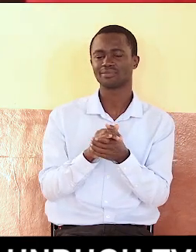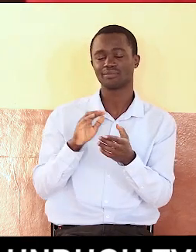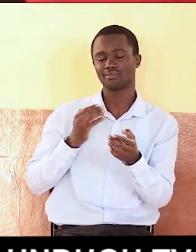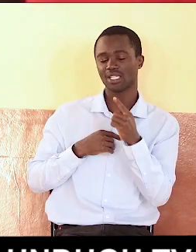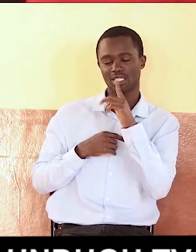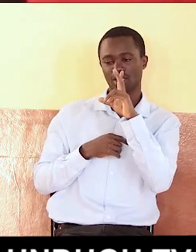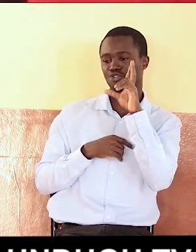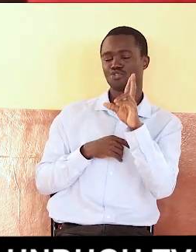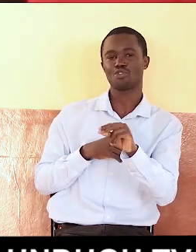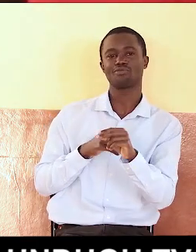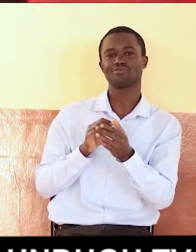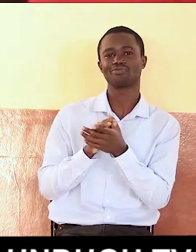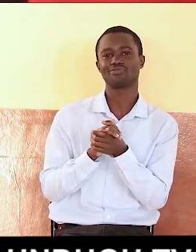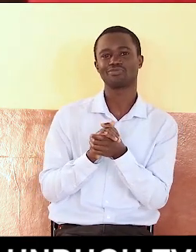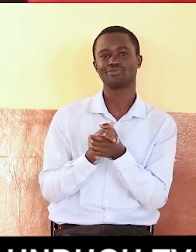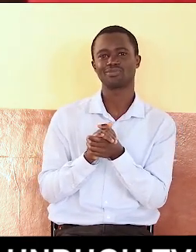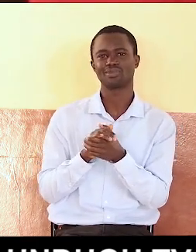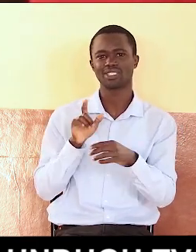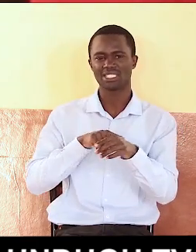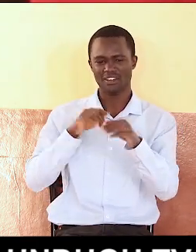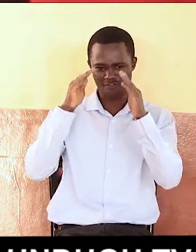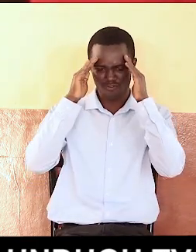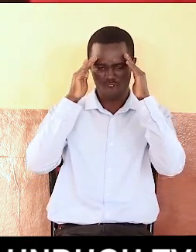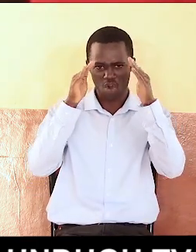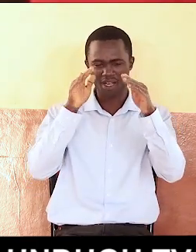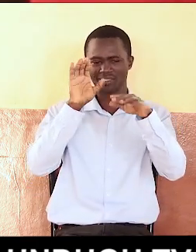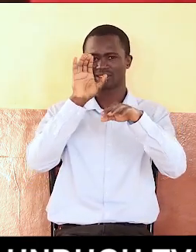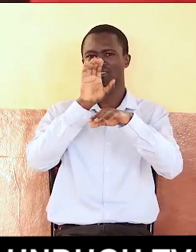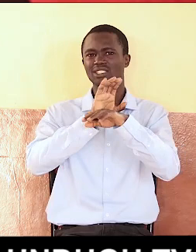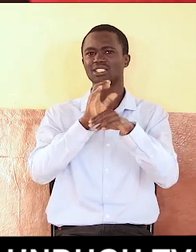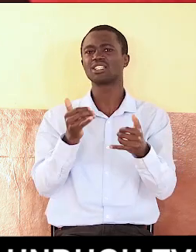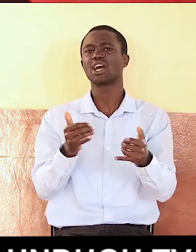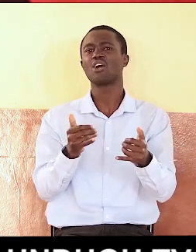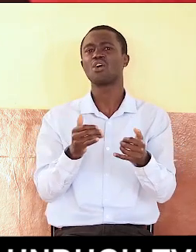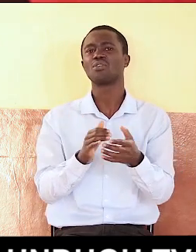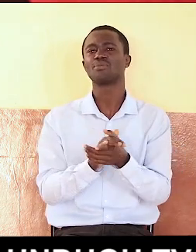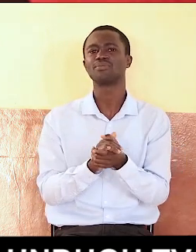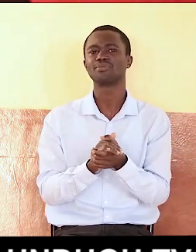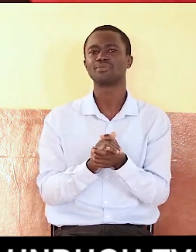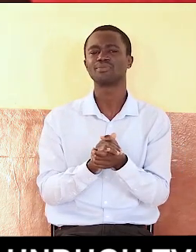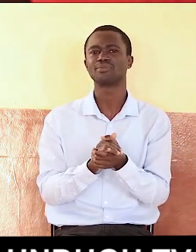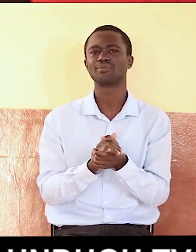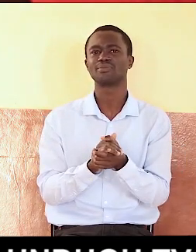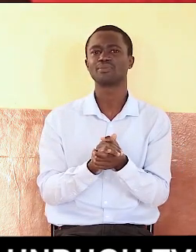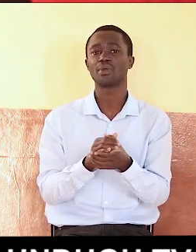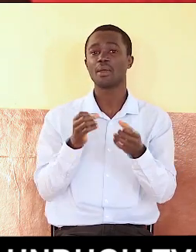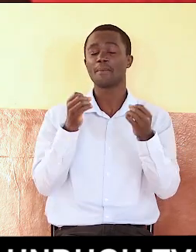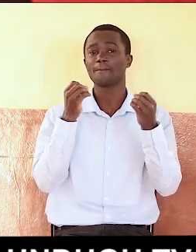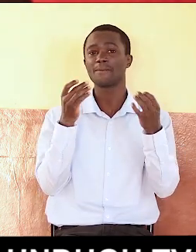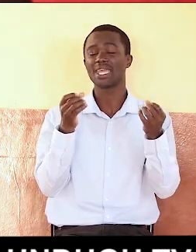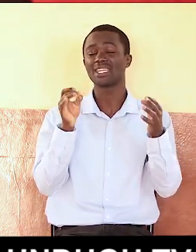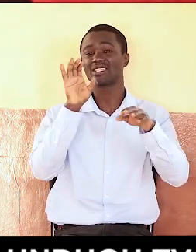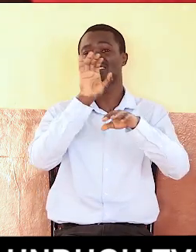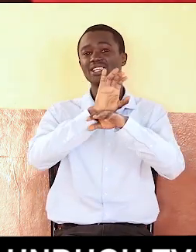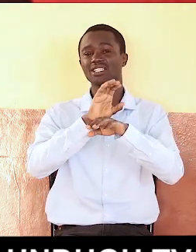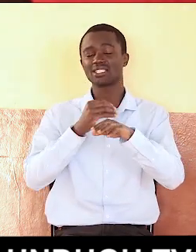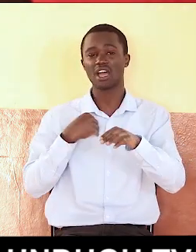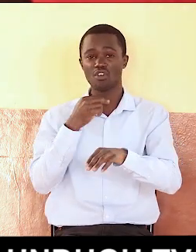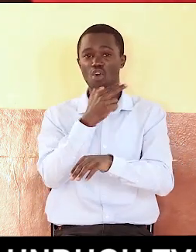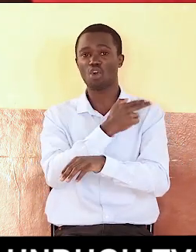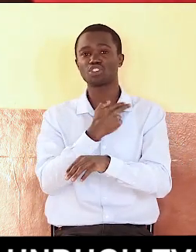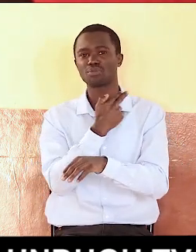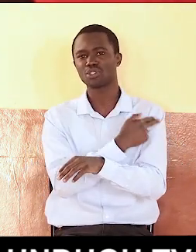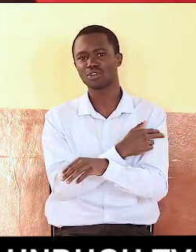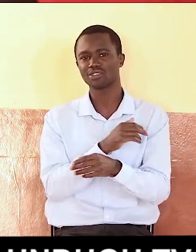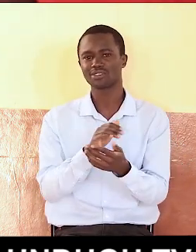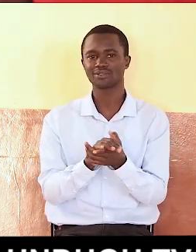Nikasema hapana. Nikiangazia makanisa sasa. Makanisa yako na mahospitali.